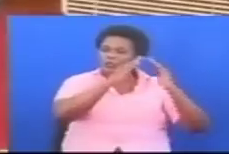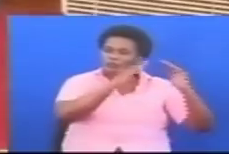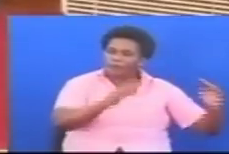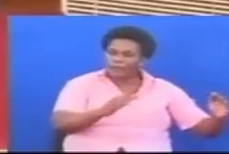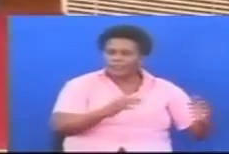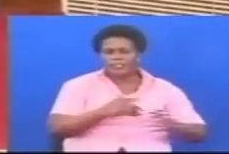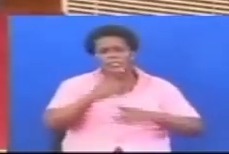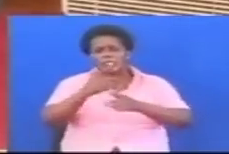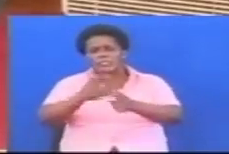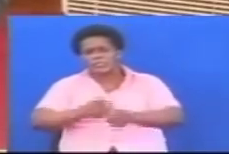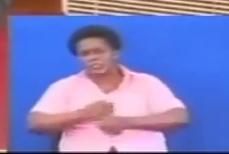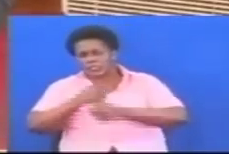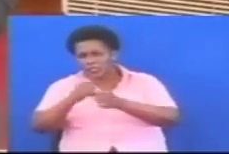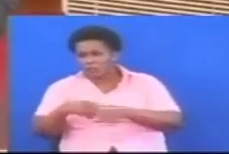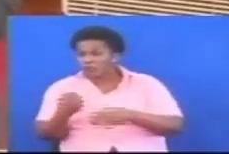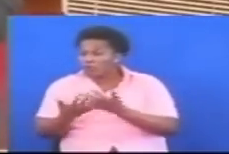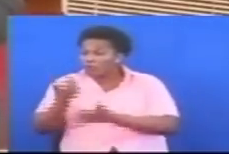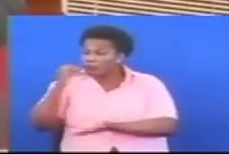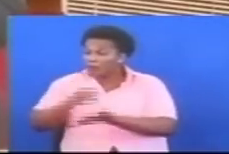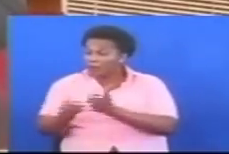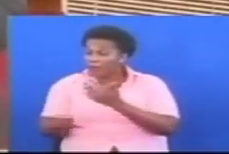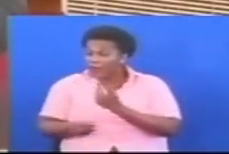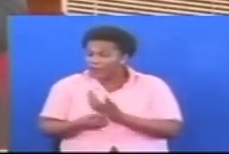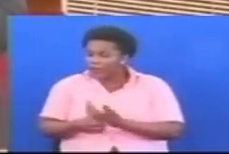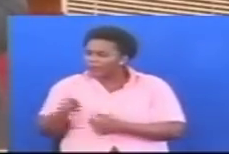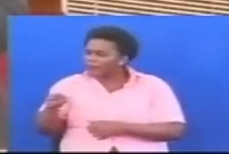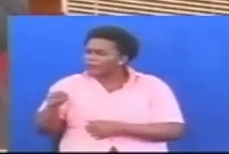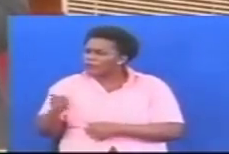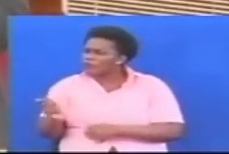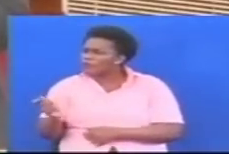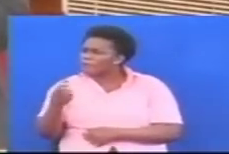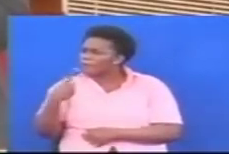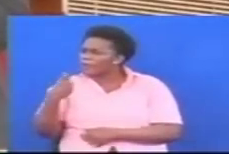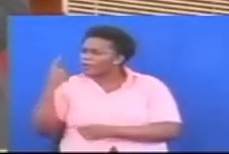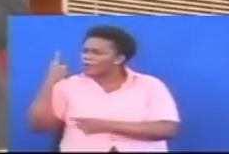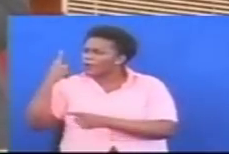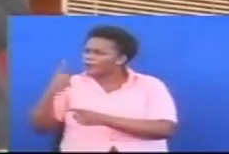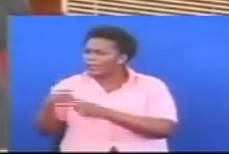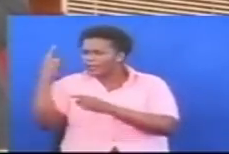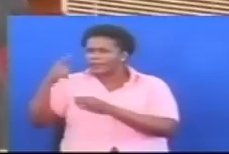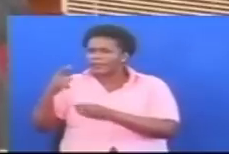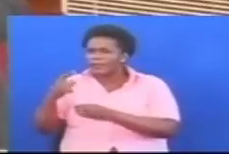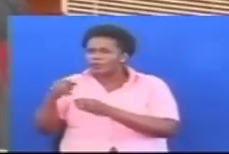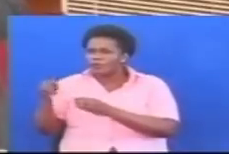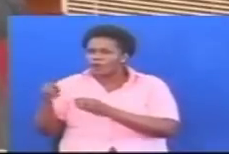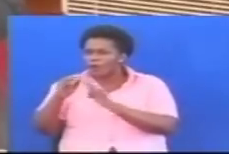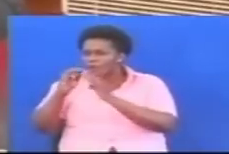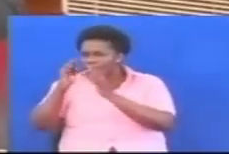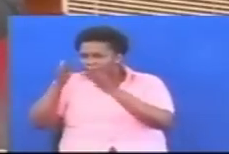kilimo kutokana na kuwa viwango vya juu vya kemikali hatarishi kwa viumbe na wanadamu.